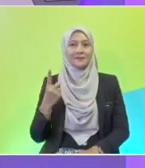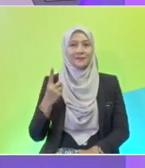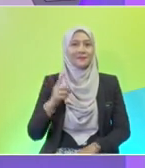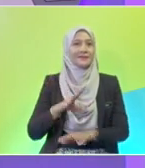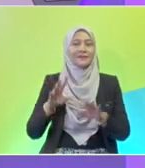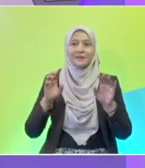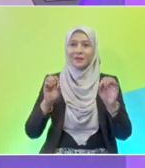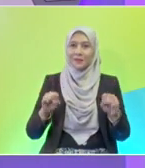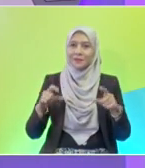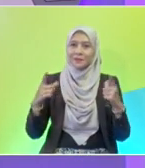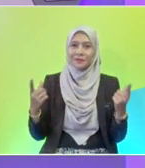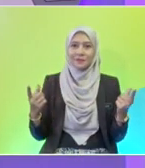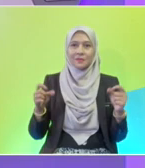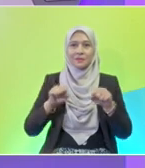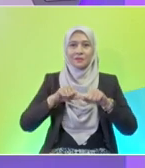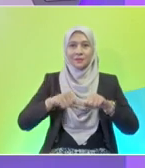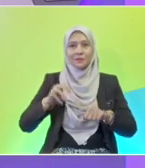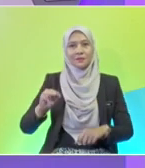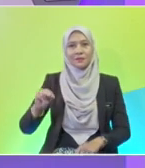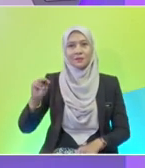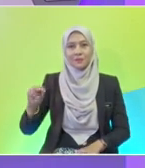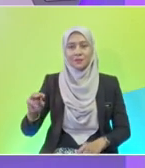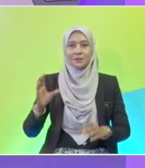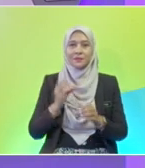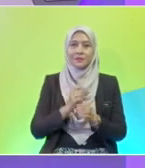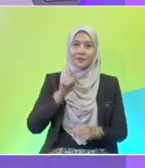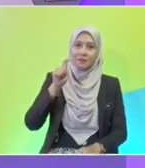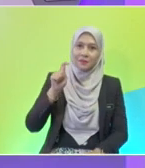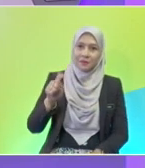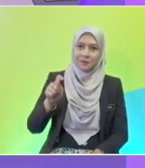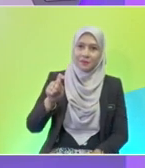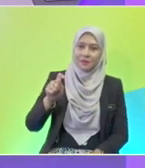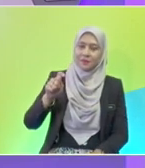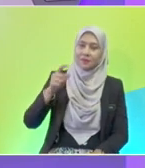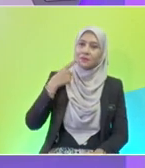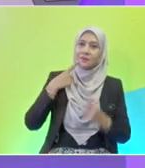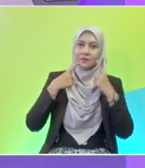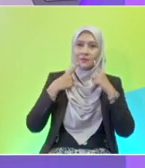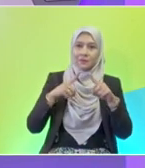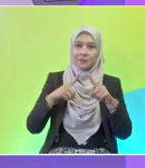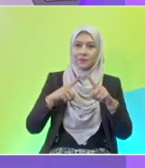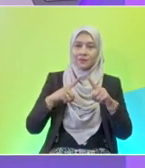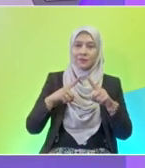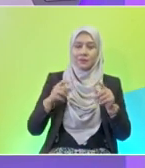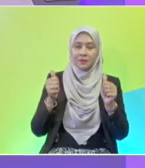supaya murid-murid menanda jawaban dengan cara dan ingat